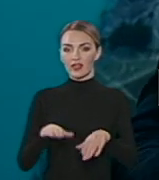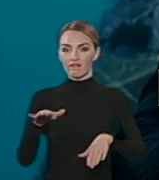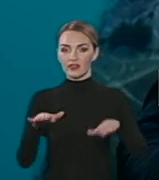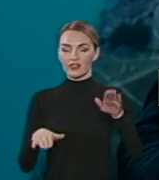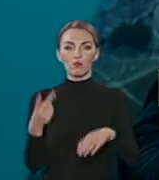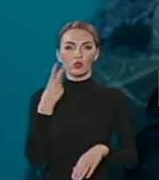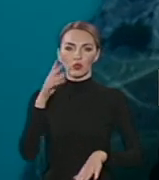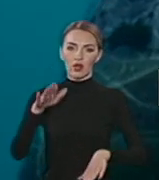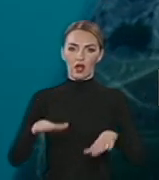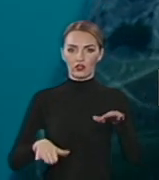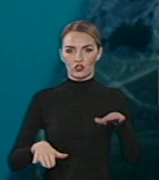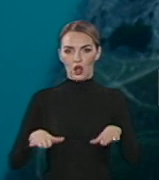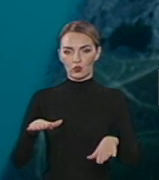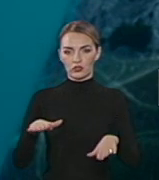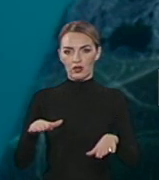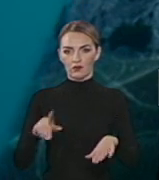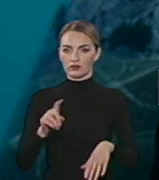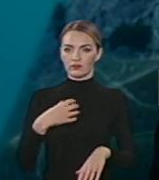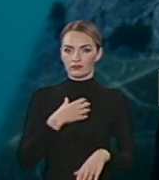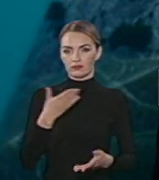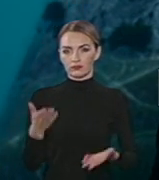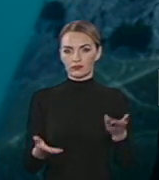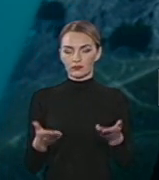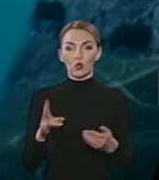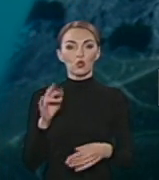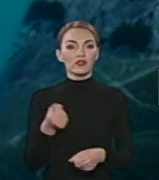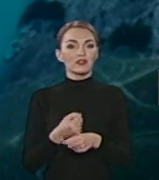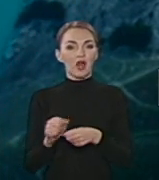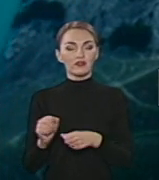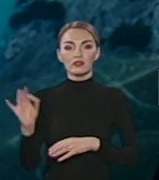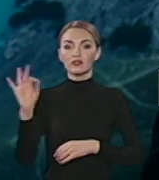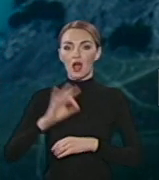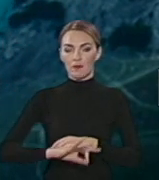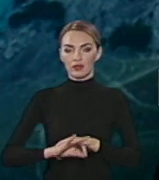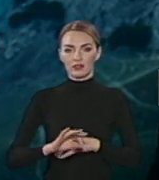постоянно качаются. Но